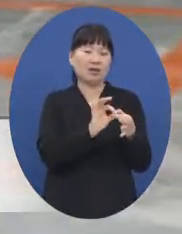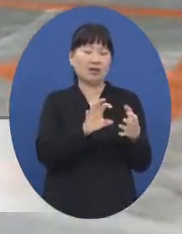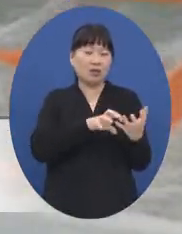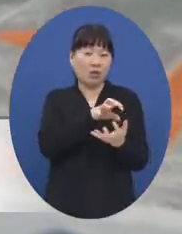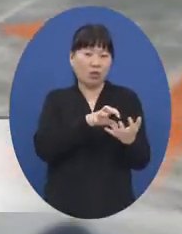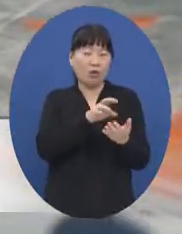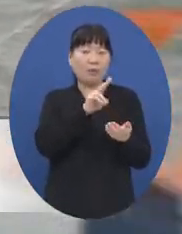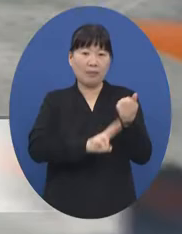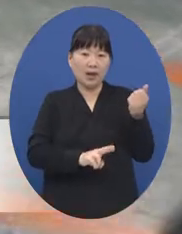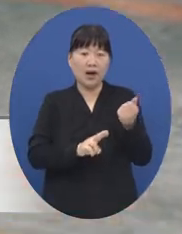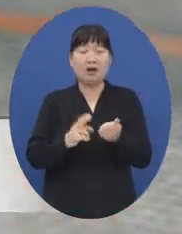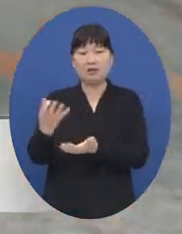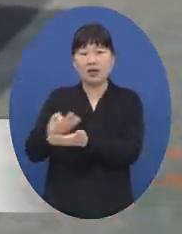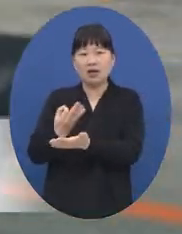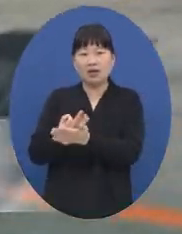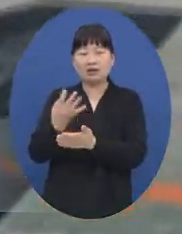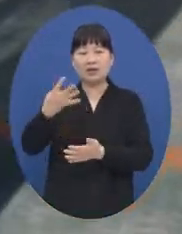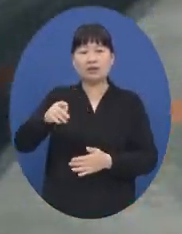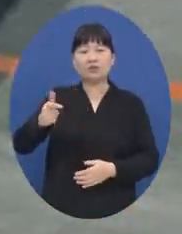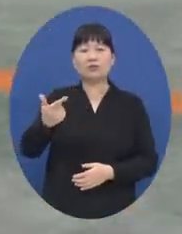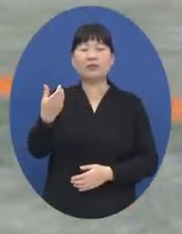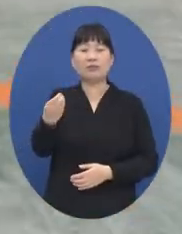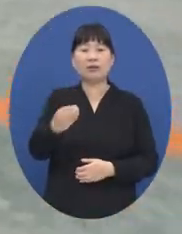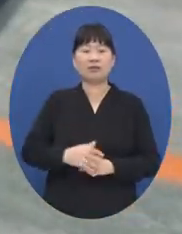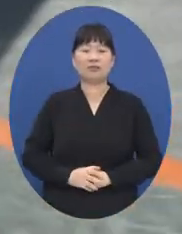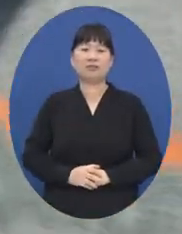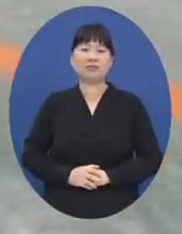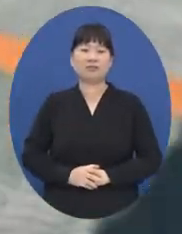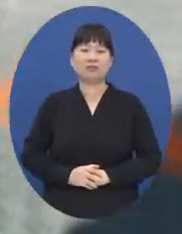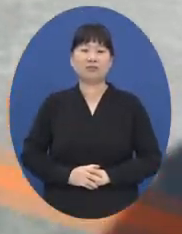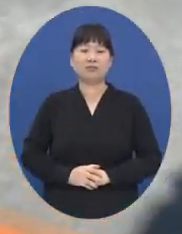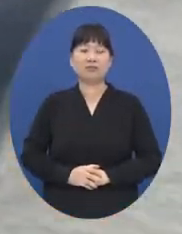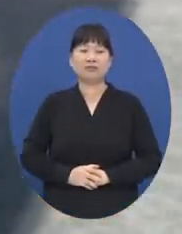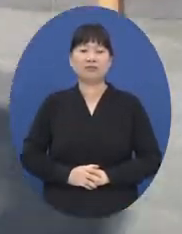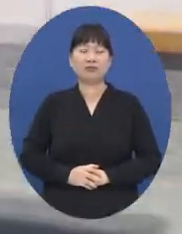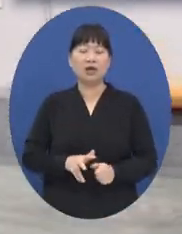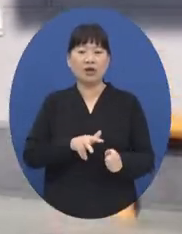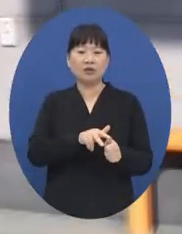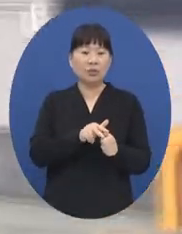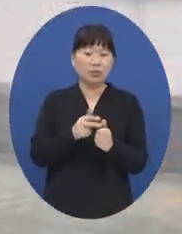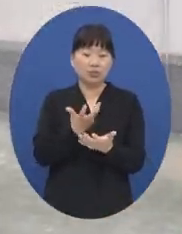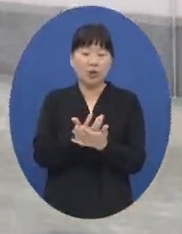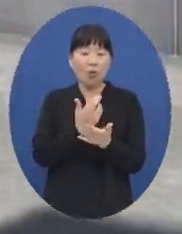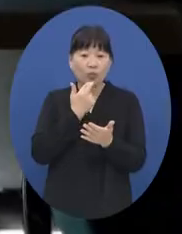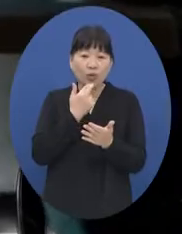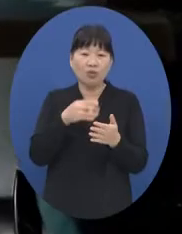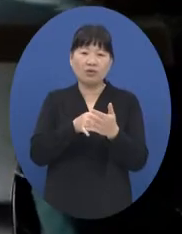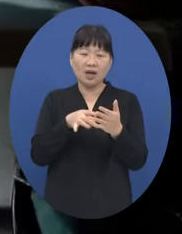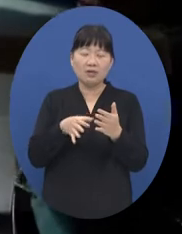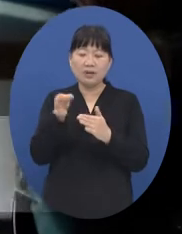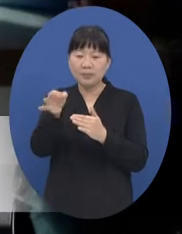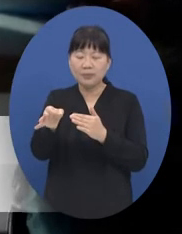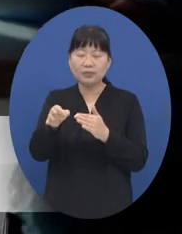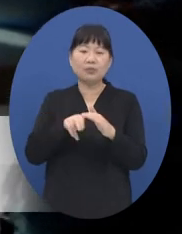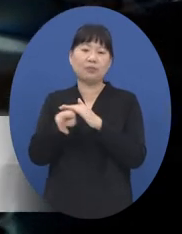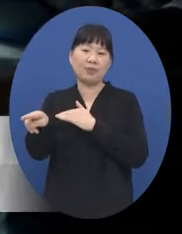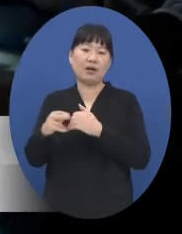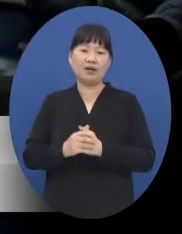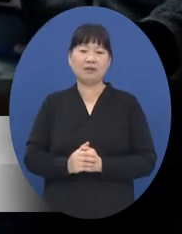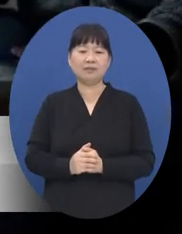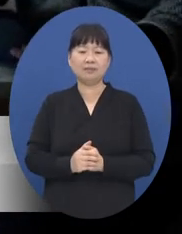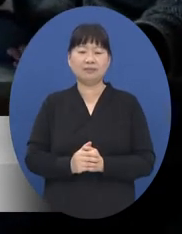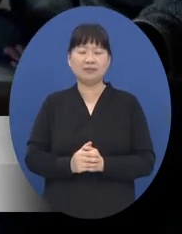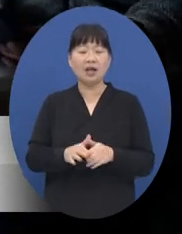팔아 올린 매출은 4,600만 원. 이들은 무자료 거래로 세금 납부까지 피해갔습니다. 선박용